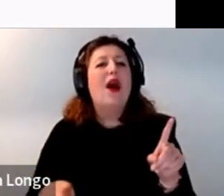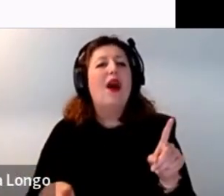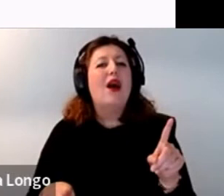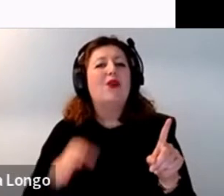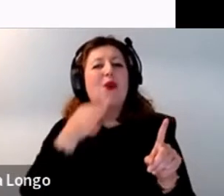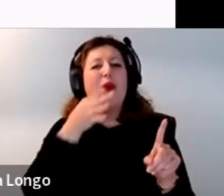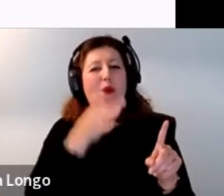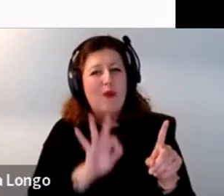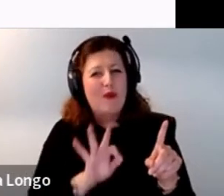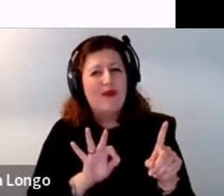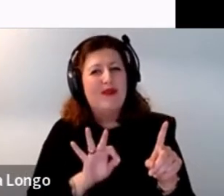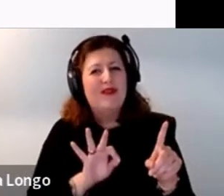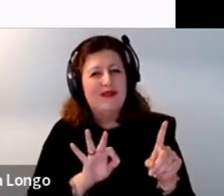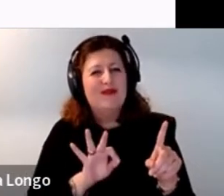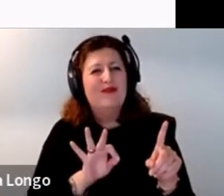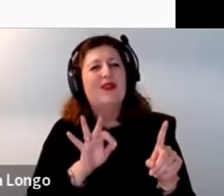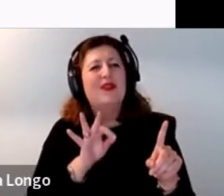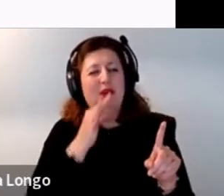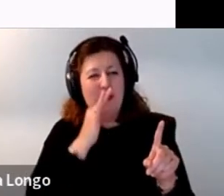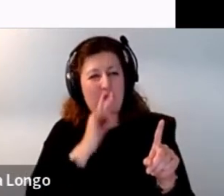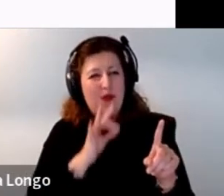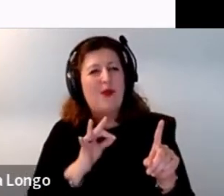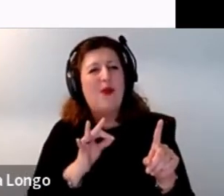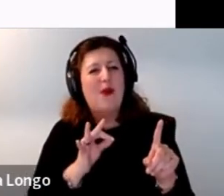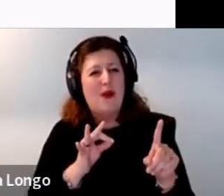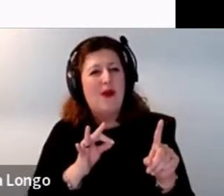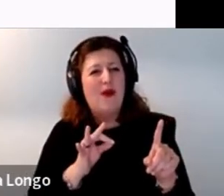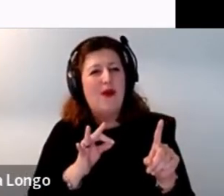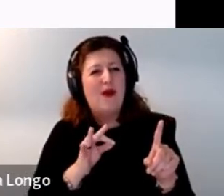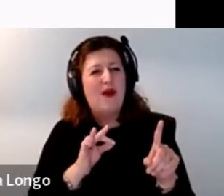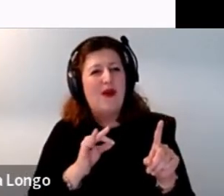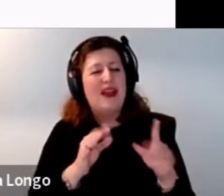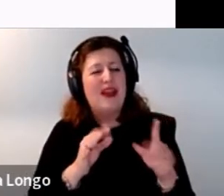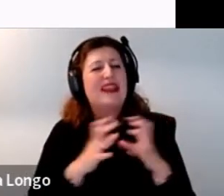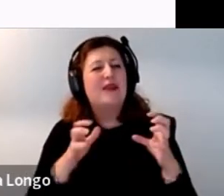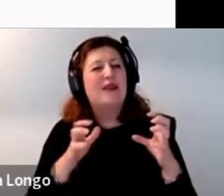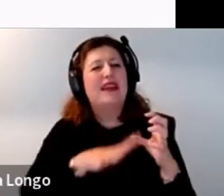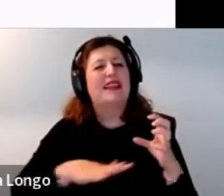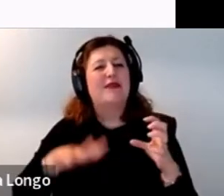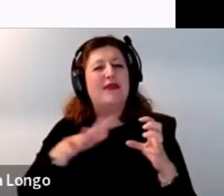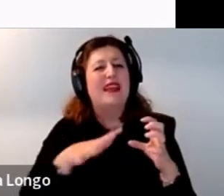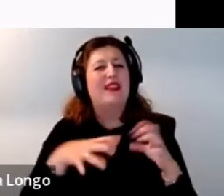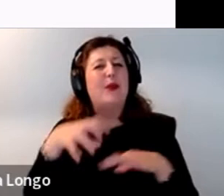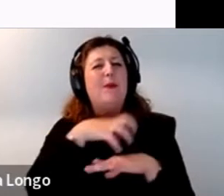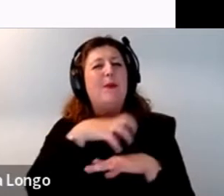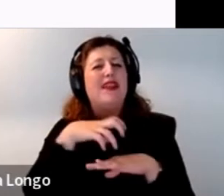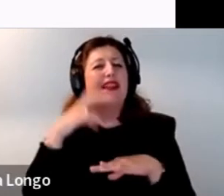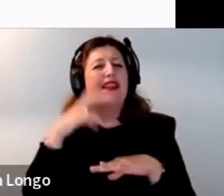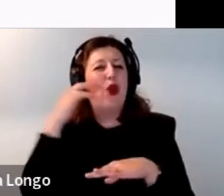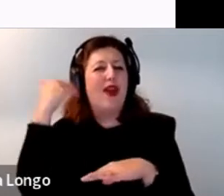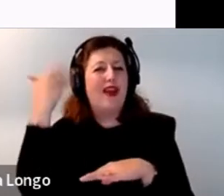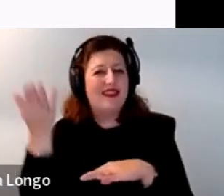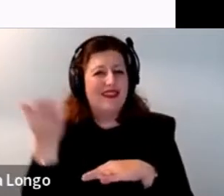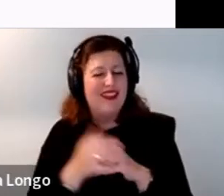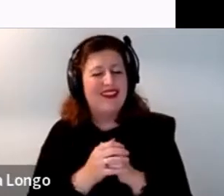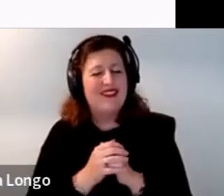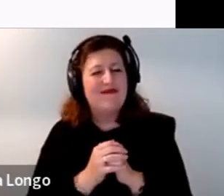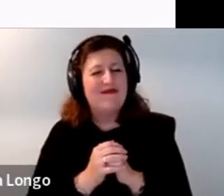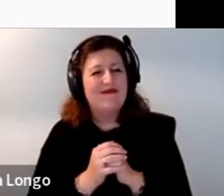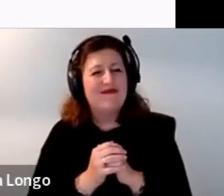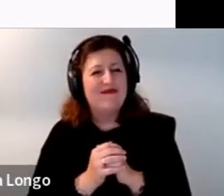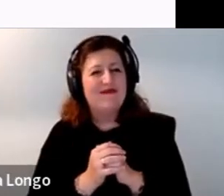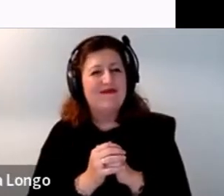erano in capo al Dipartimento della Cooperazione del Ministero degli Esteri. Tra